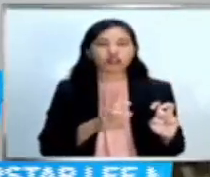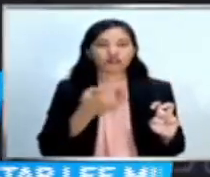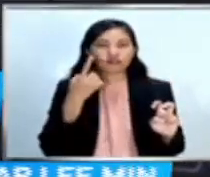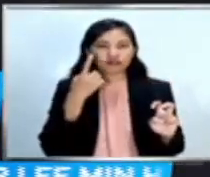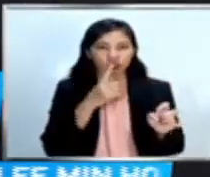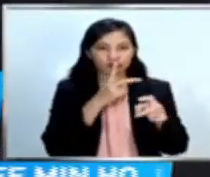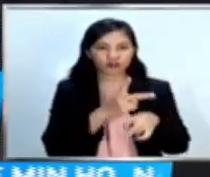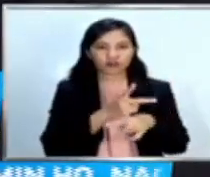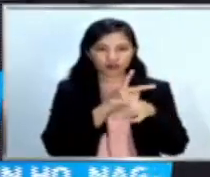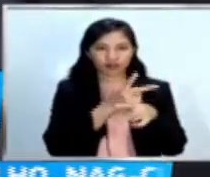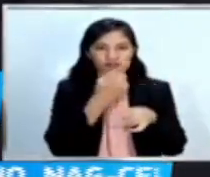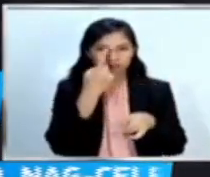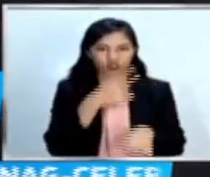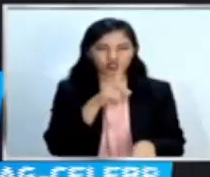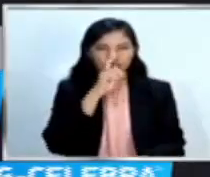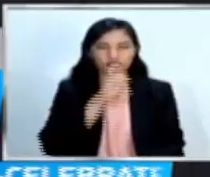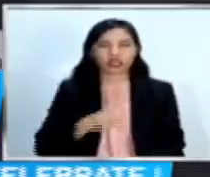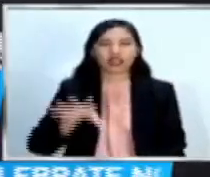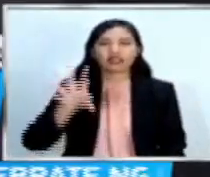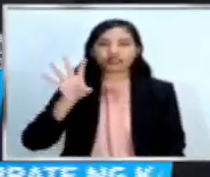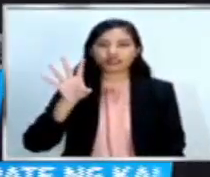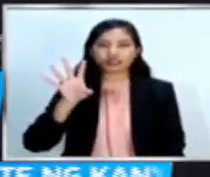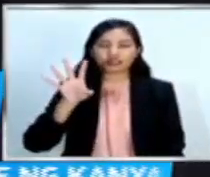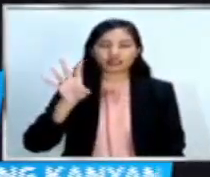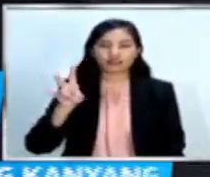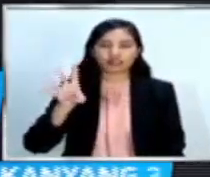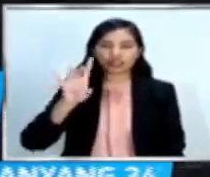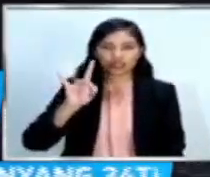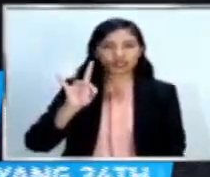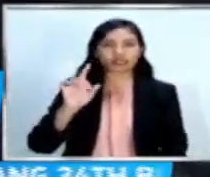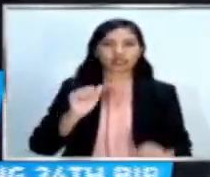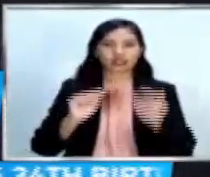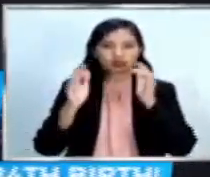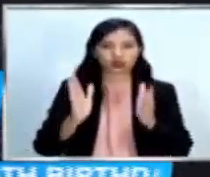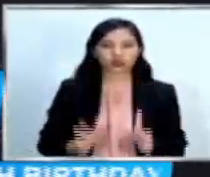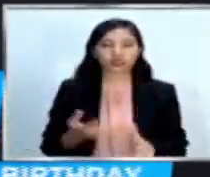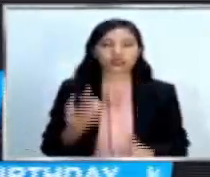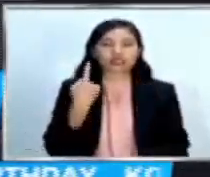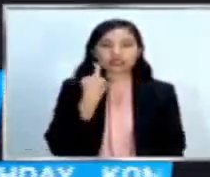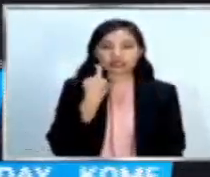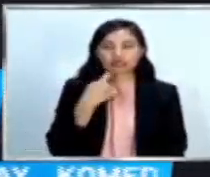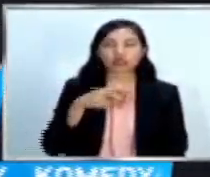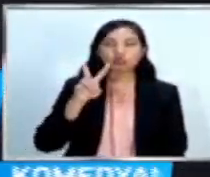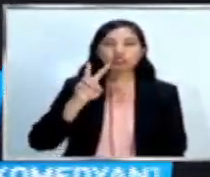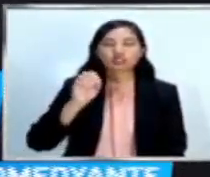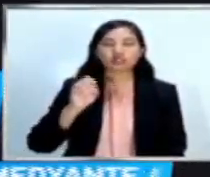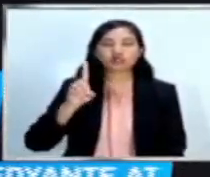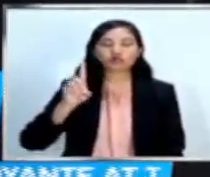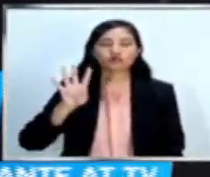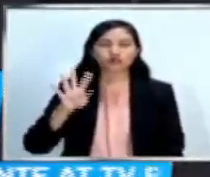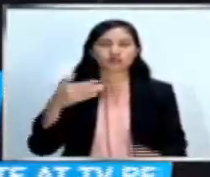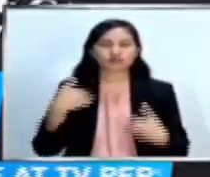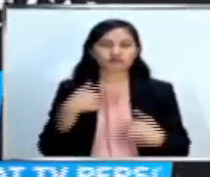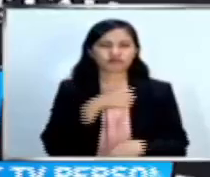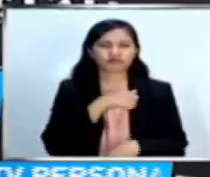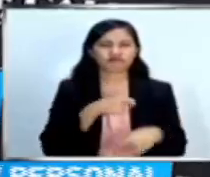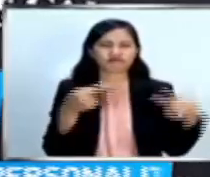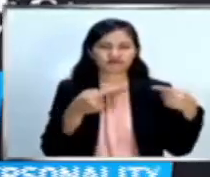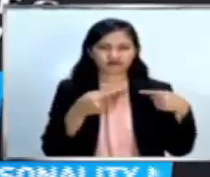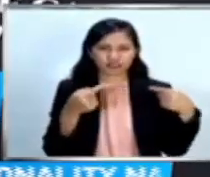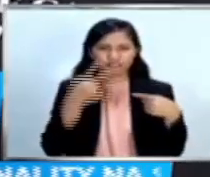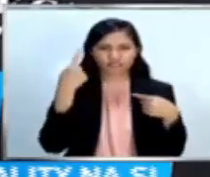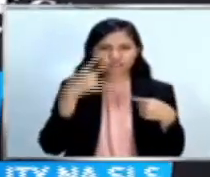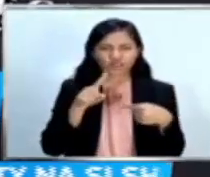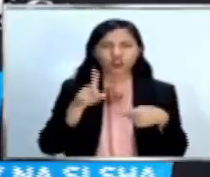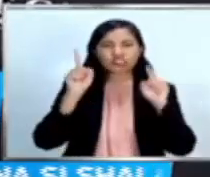actor. Noong 2014, nagka-injury na rin si Ford sa shooting naman ng Star Wars The Force Awakens